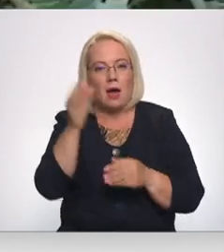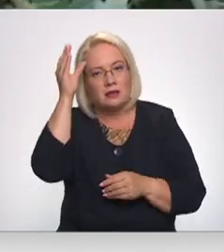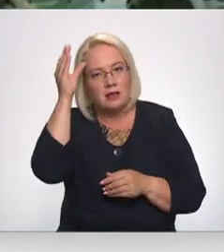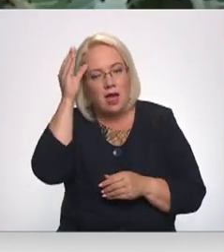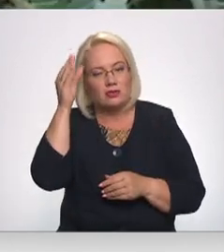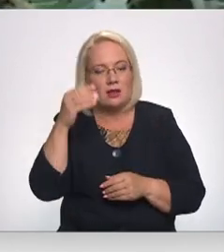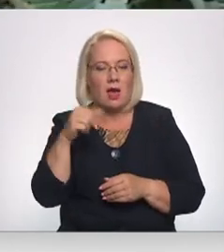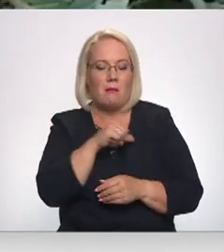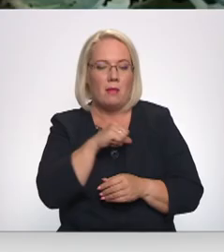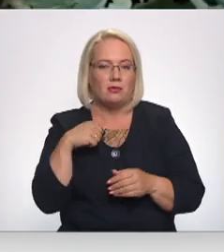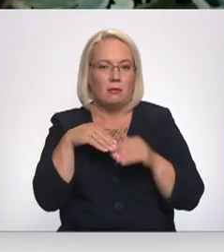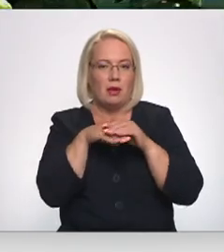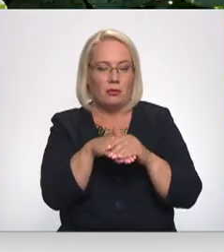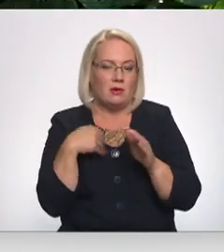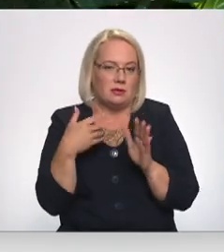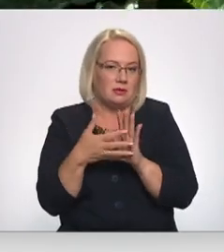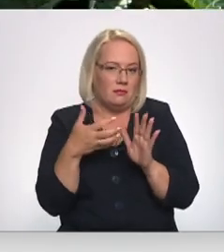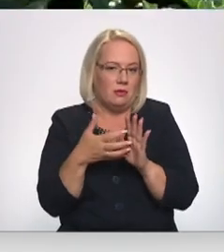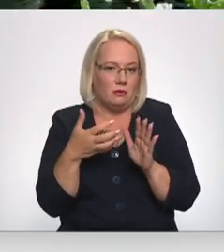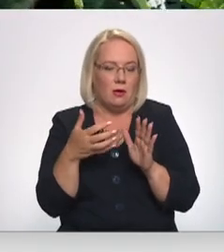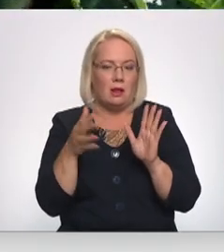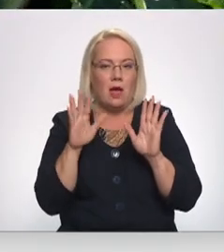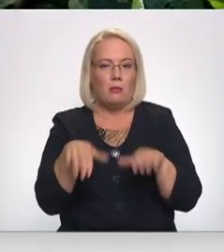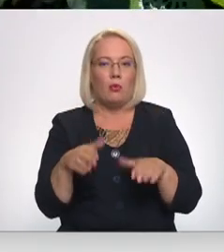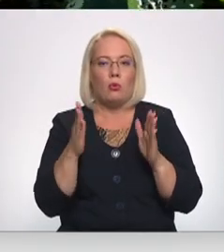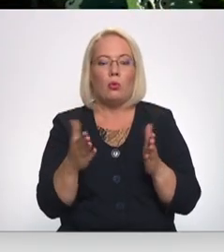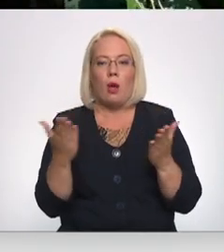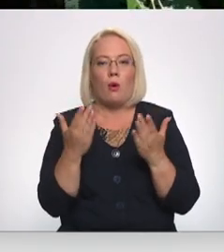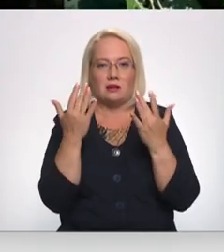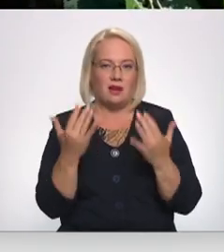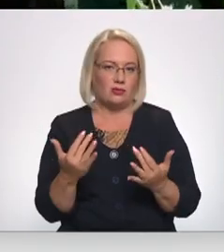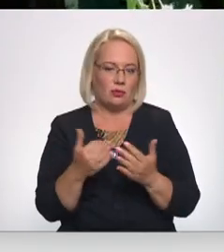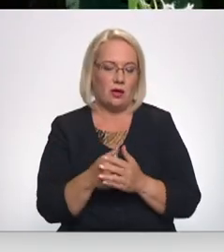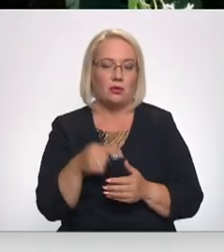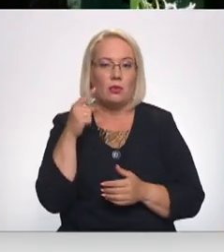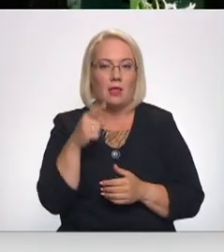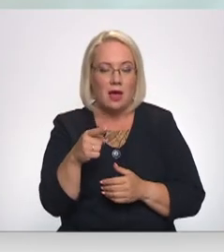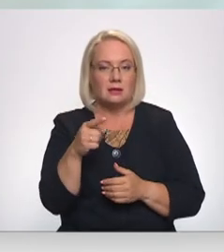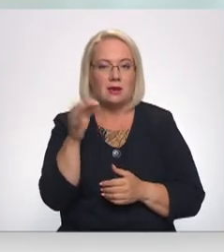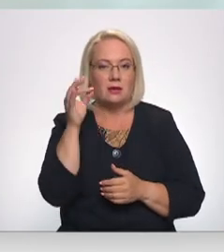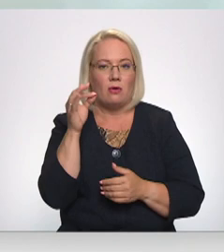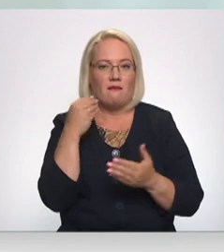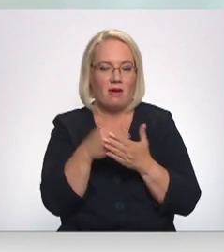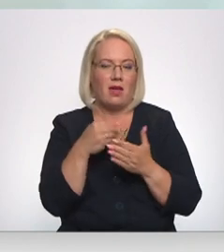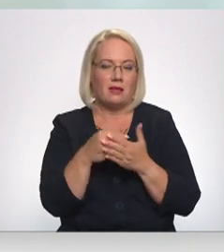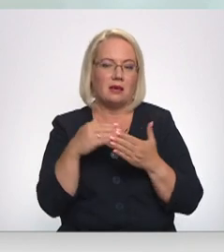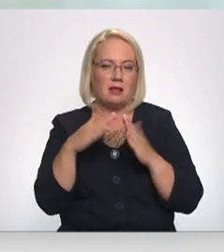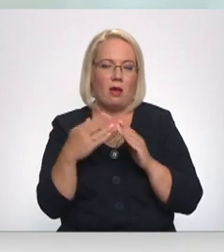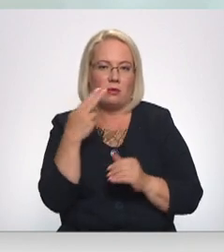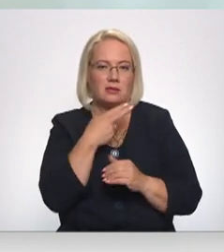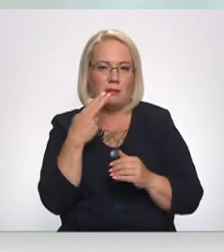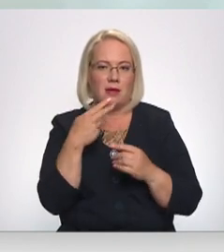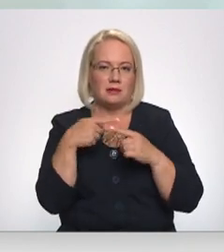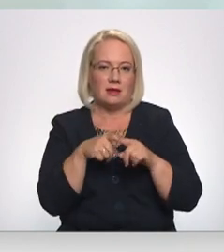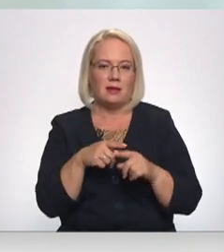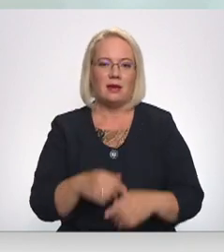savām izmantojot, lai ļoti labi rezultātu iegūt. Šis ir viens no pretīzot lauksaimniecības, skatoties